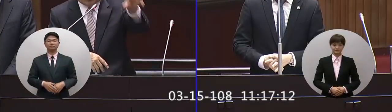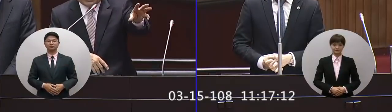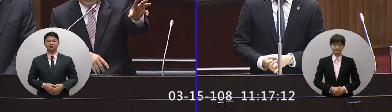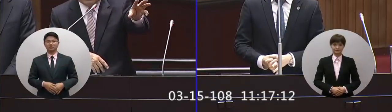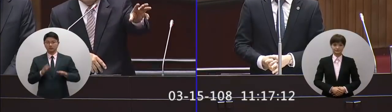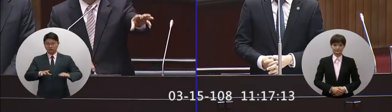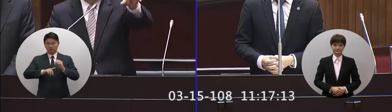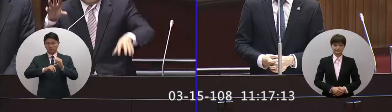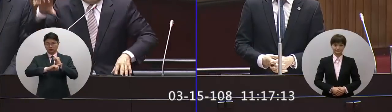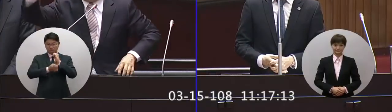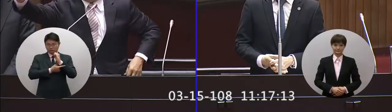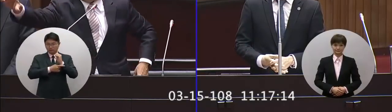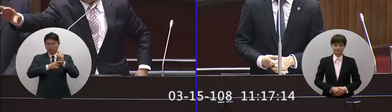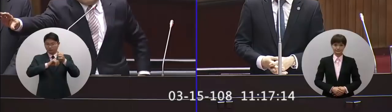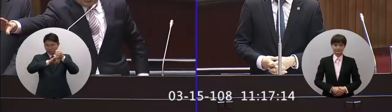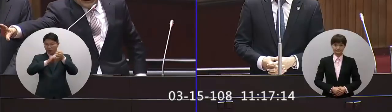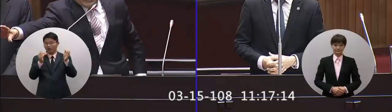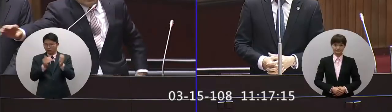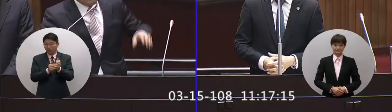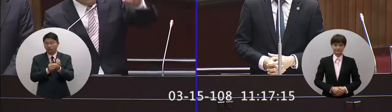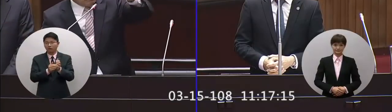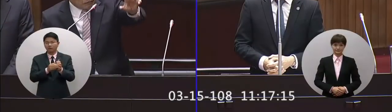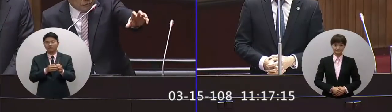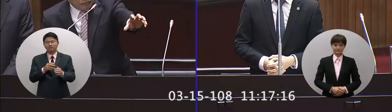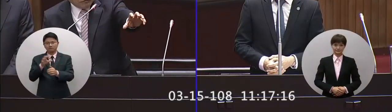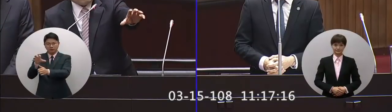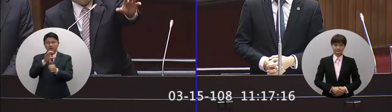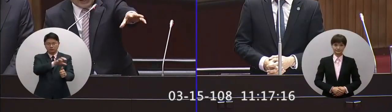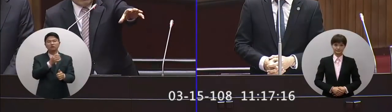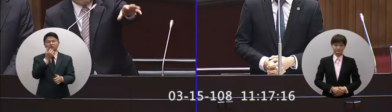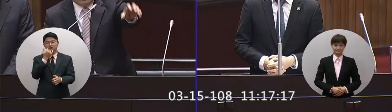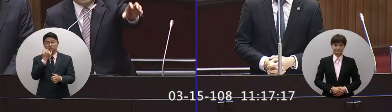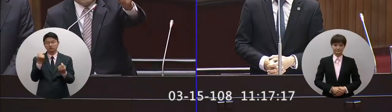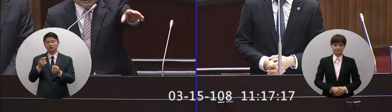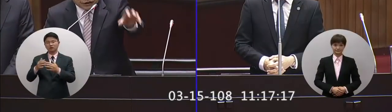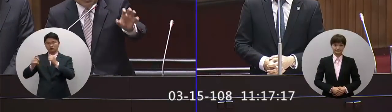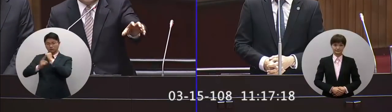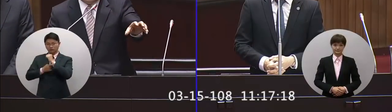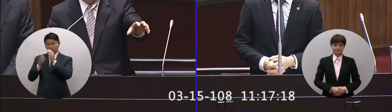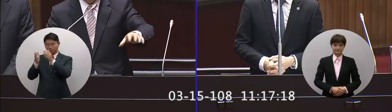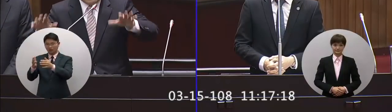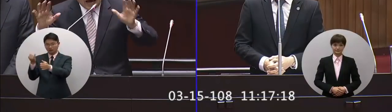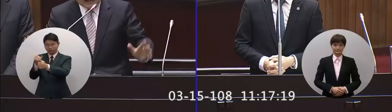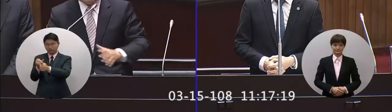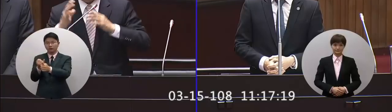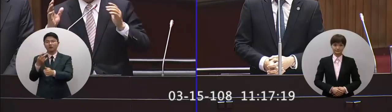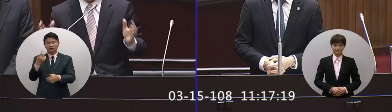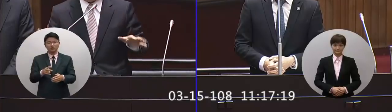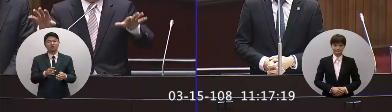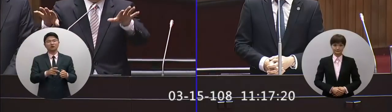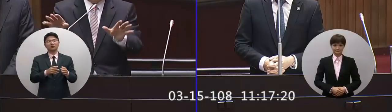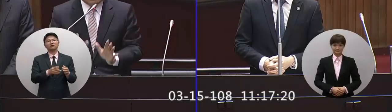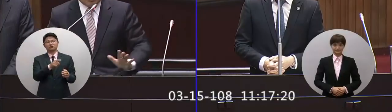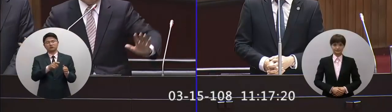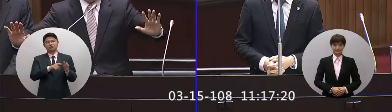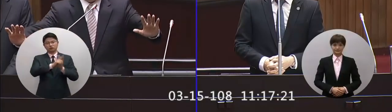律来甲规定，民法规定疫情婚姻，专法规定同性婚姻，安尼咱的